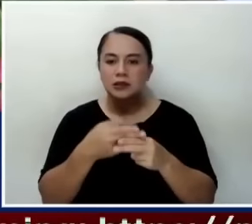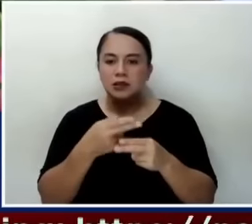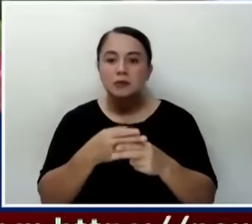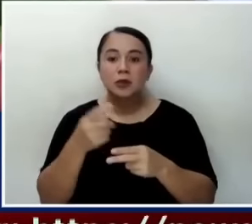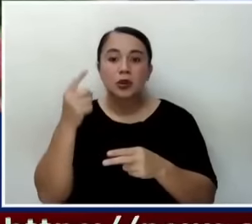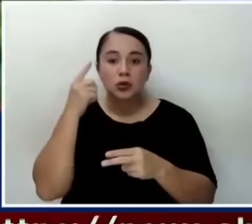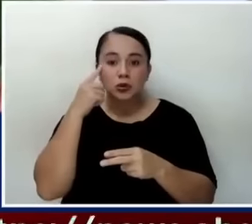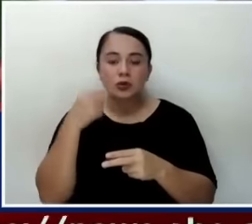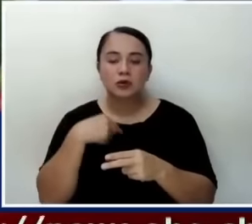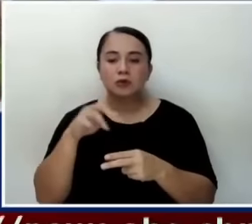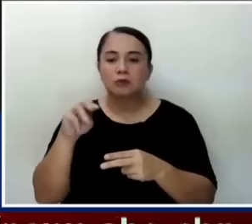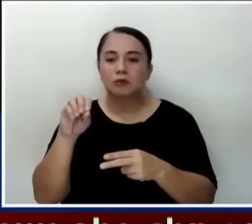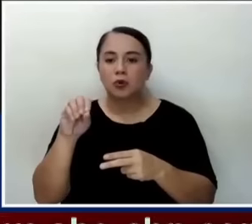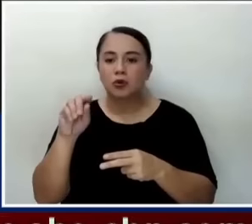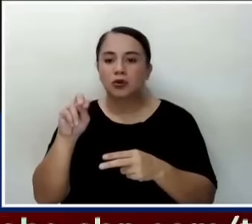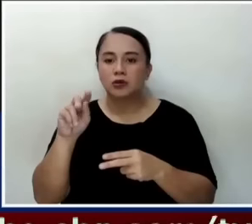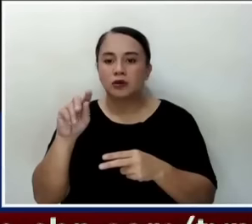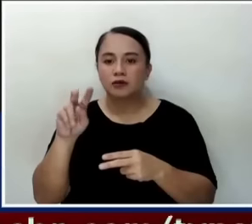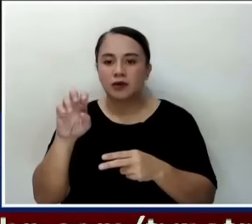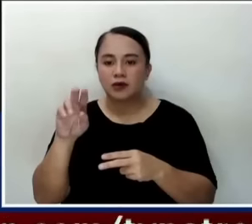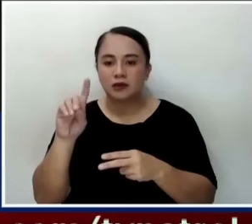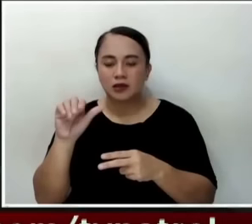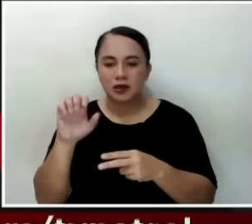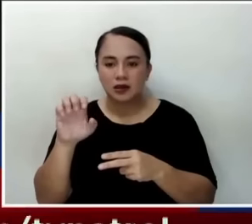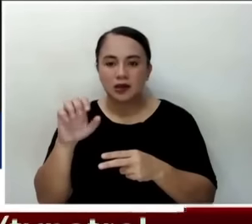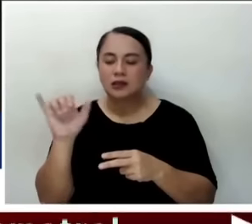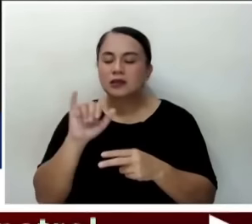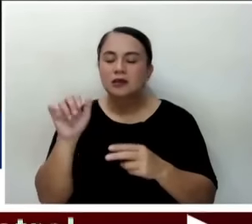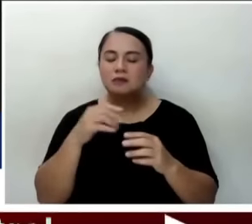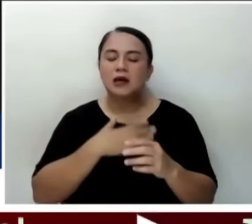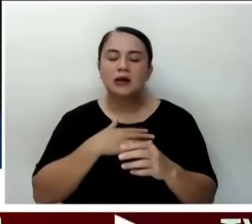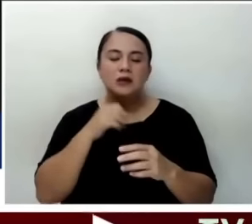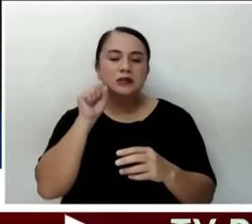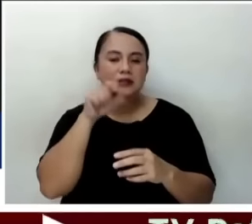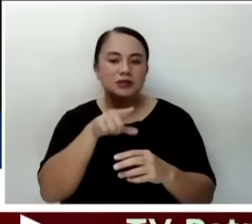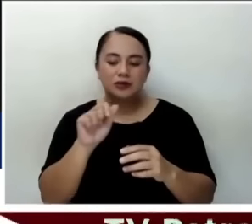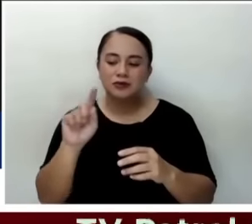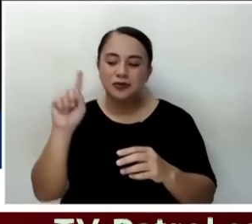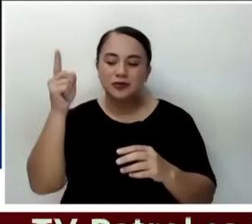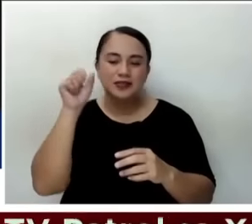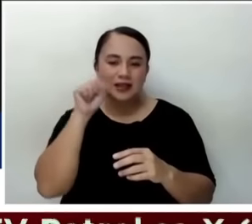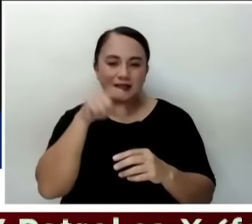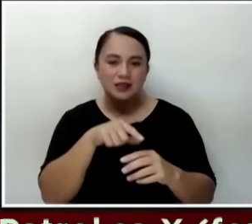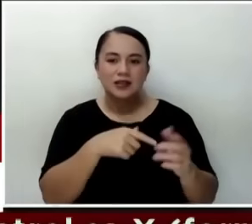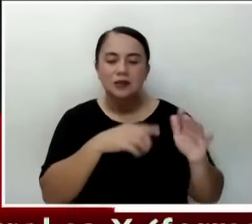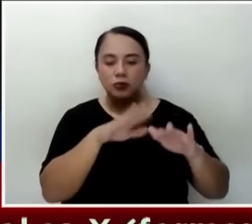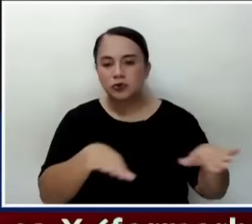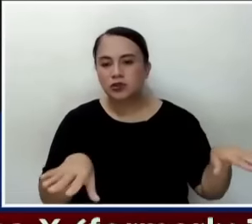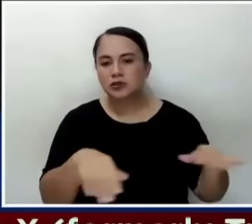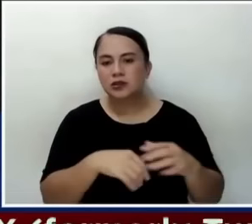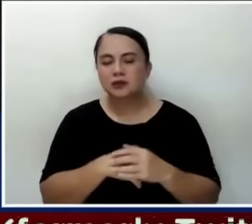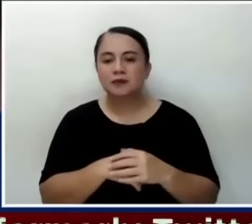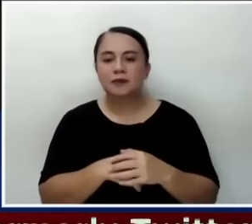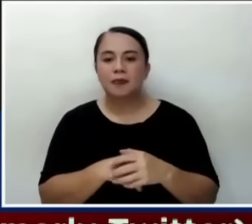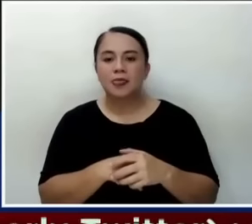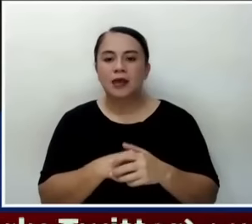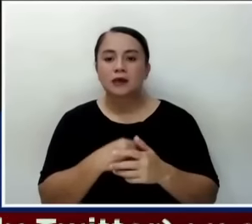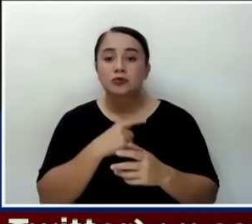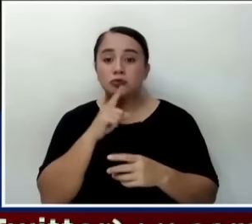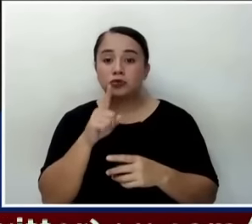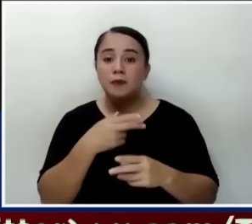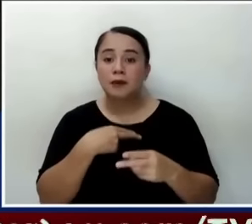magiging Monteverde na rin. I was like the ate in her amongst her children. So parang, in fact, my name